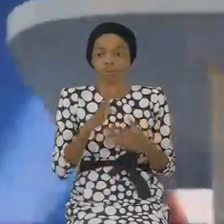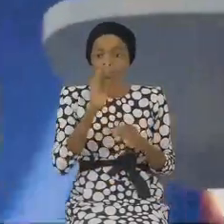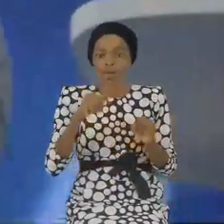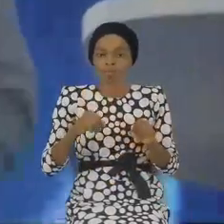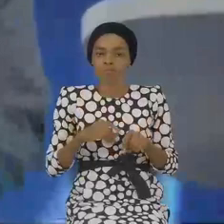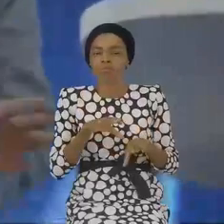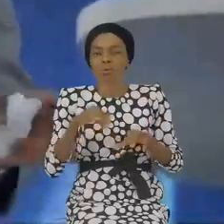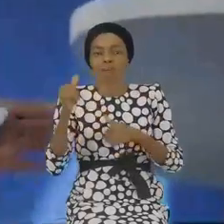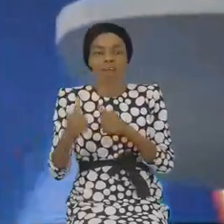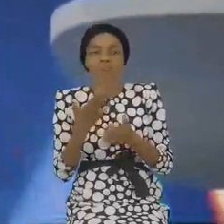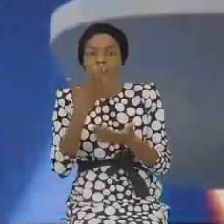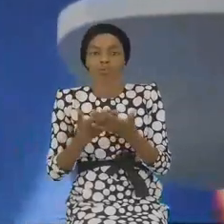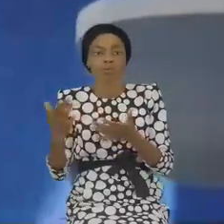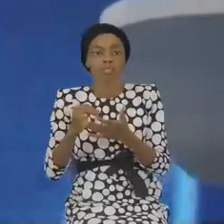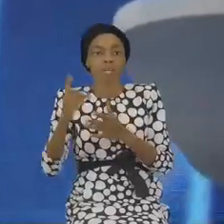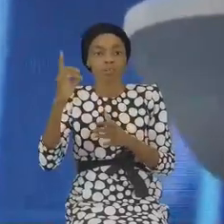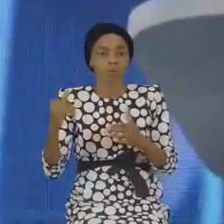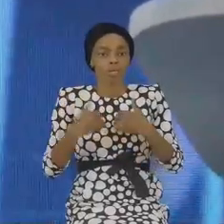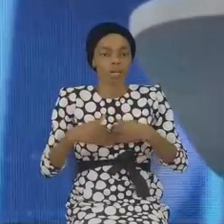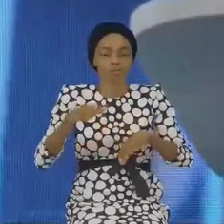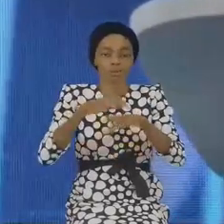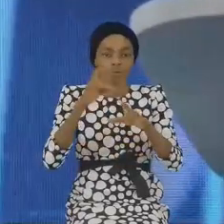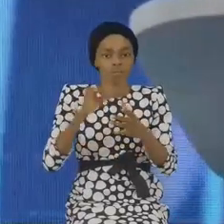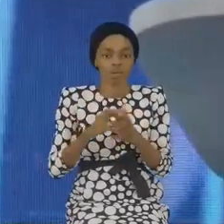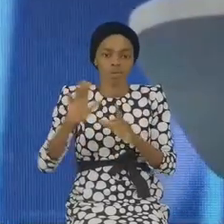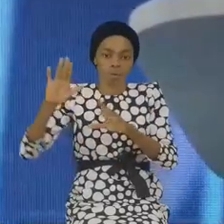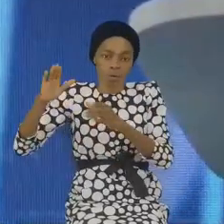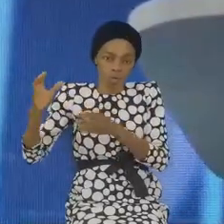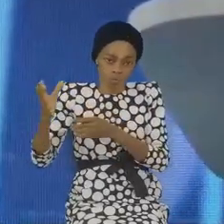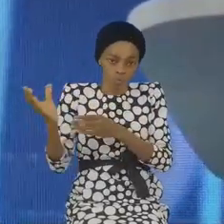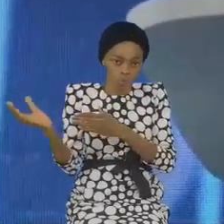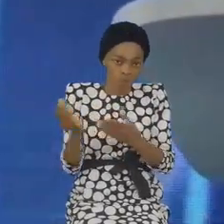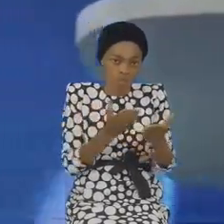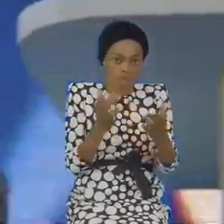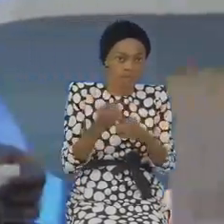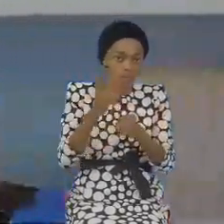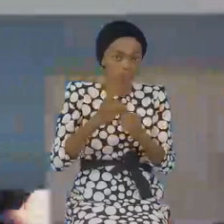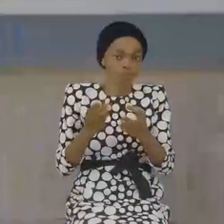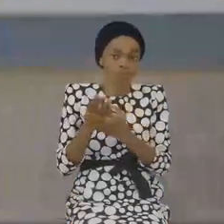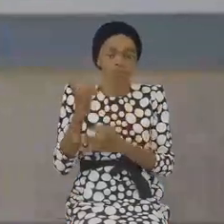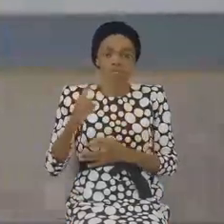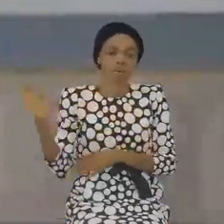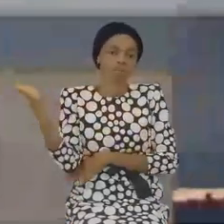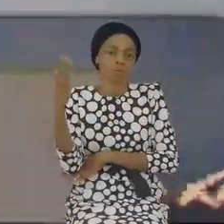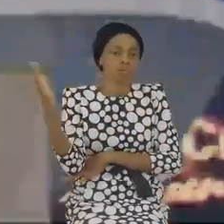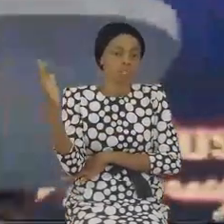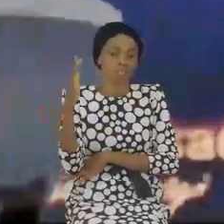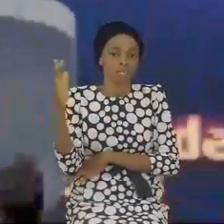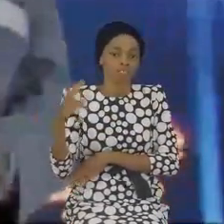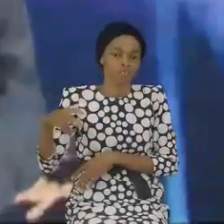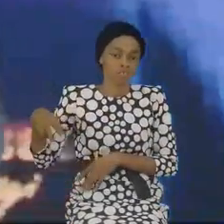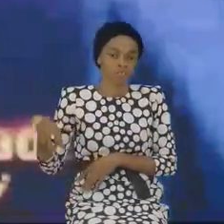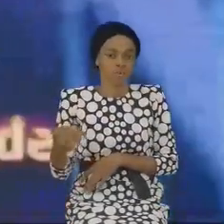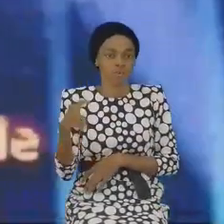qu'il nous appelle à faire pendant notre traversée du désert. Deuxième élément maintenant, la